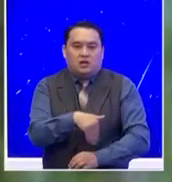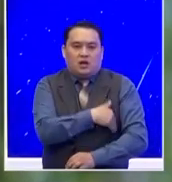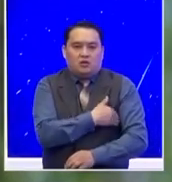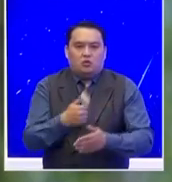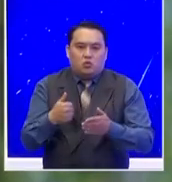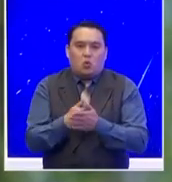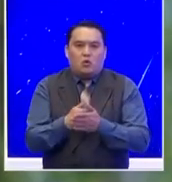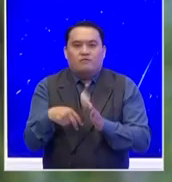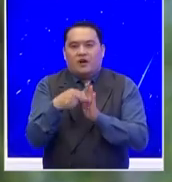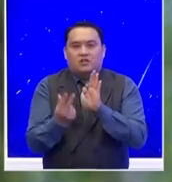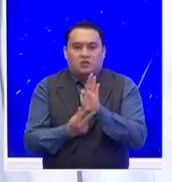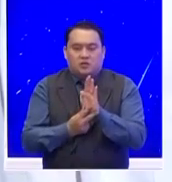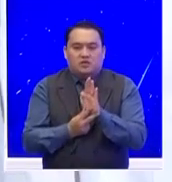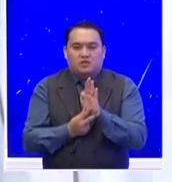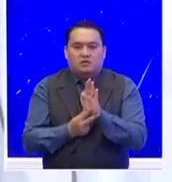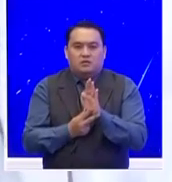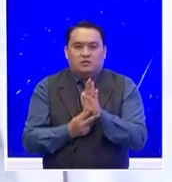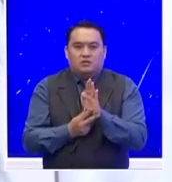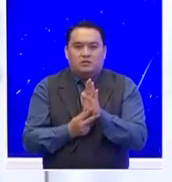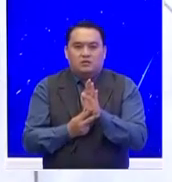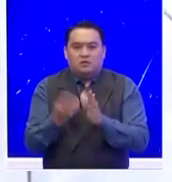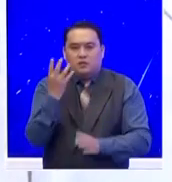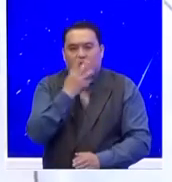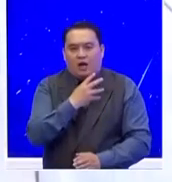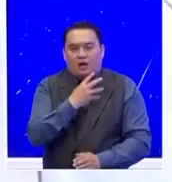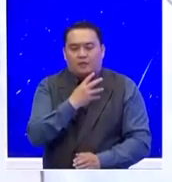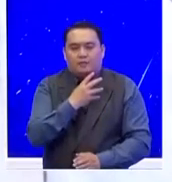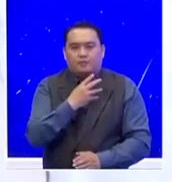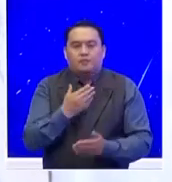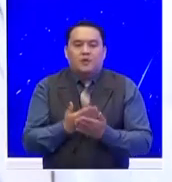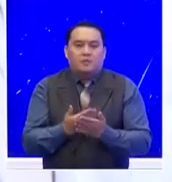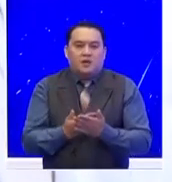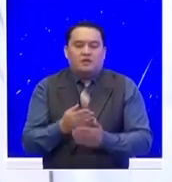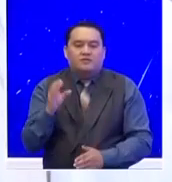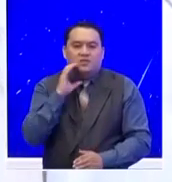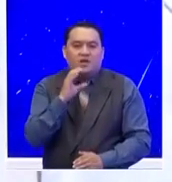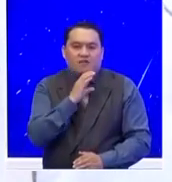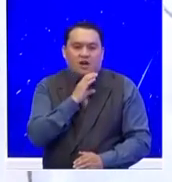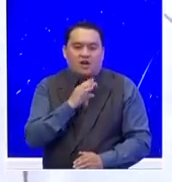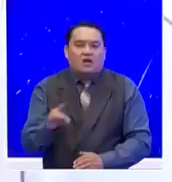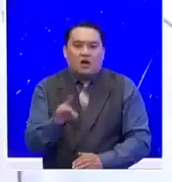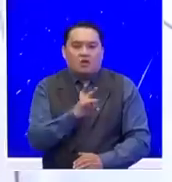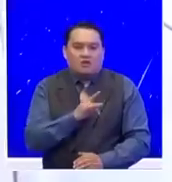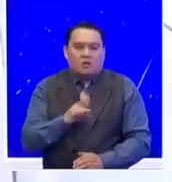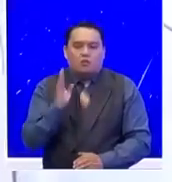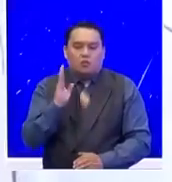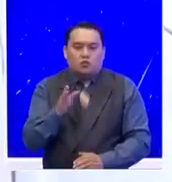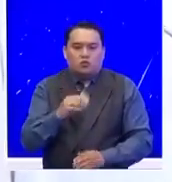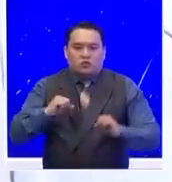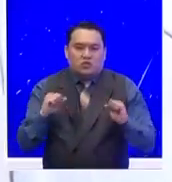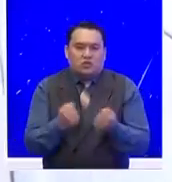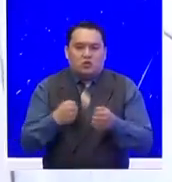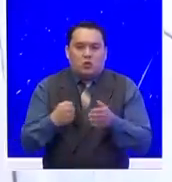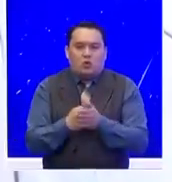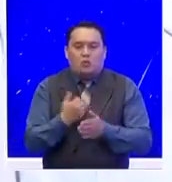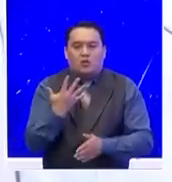до 18 градусов тепла. Где-то в северных районах в начале второй декады ожидаются заморозки до